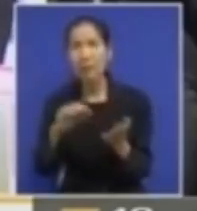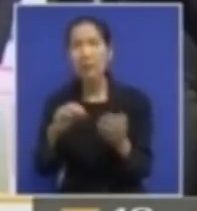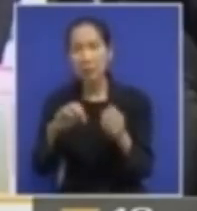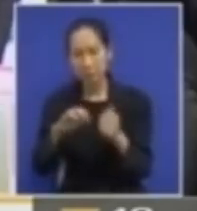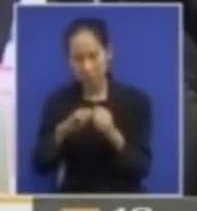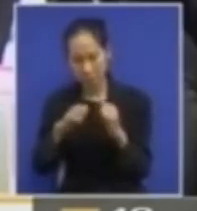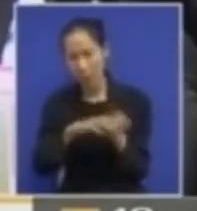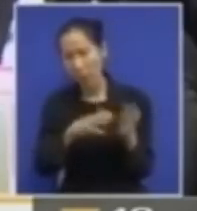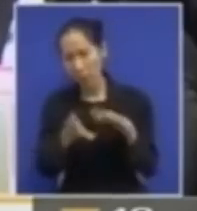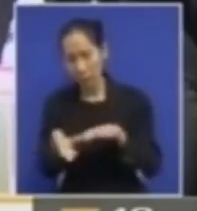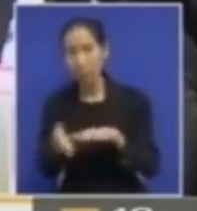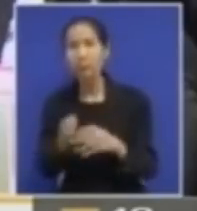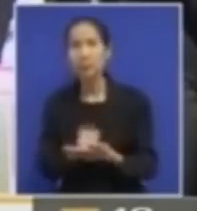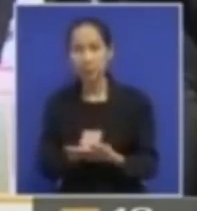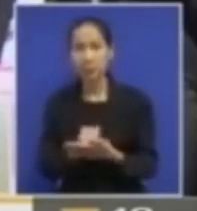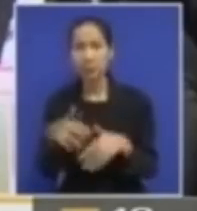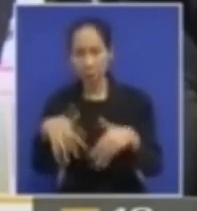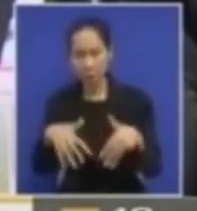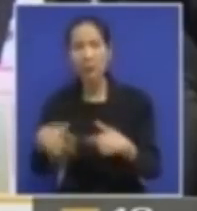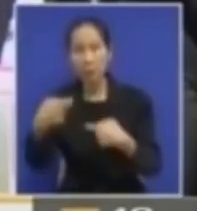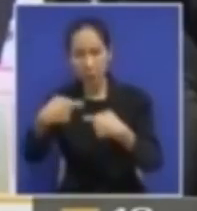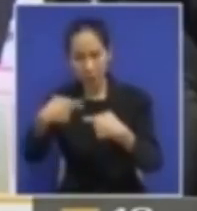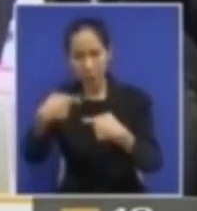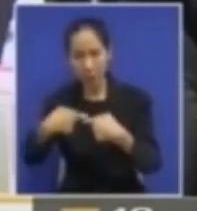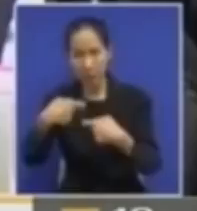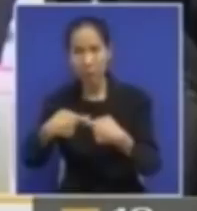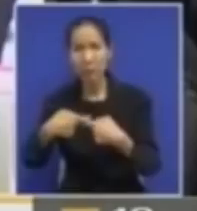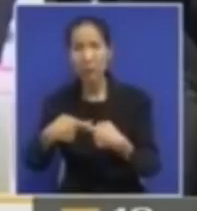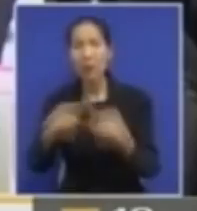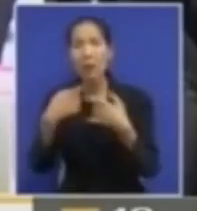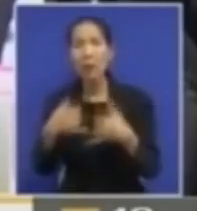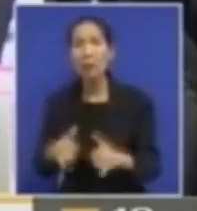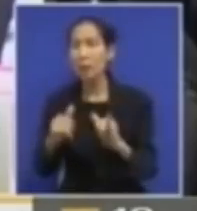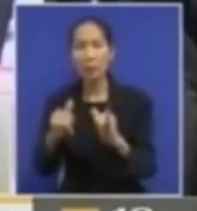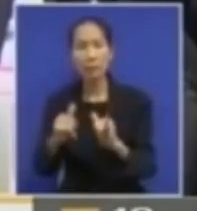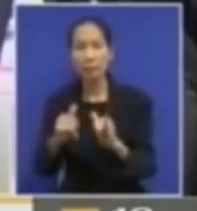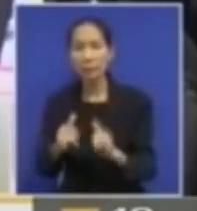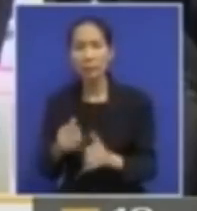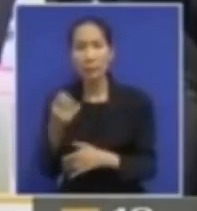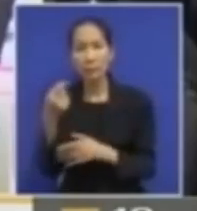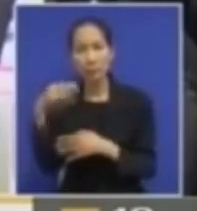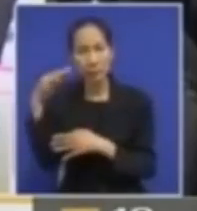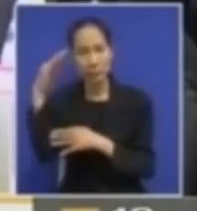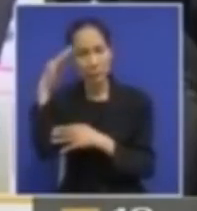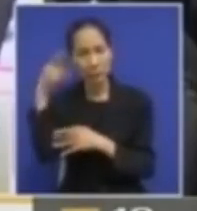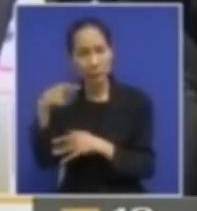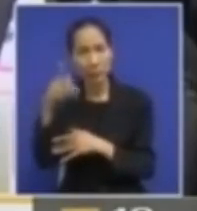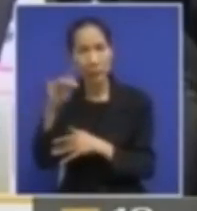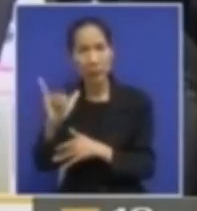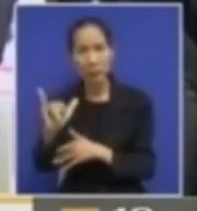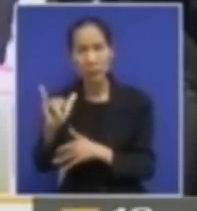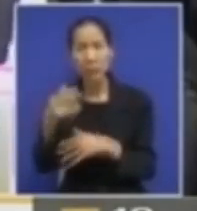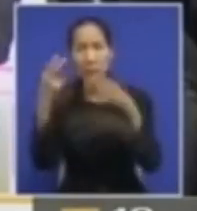วพี่น้องประชาชนลำบากเพราะฉะนั้นถ้าปล่อยให้ท่านประยุทธ์พลเอกประยุทธ์มาเป็นนายกถ้